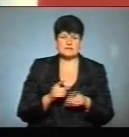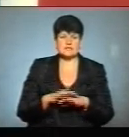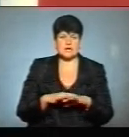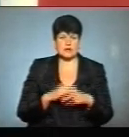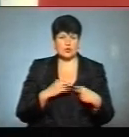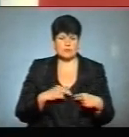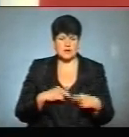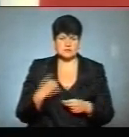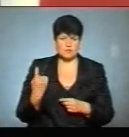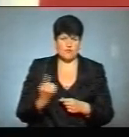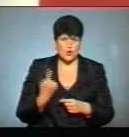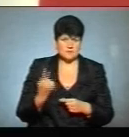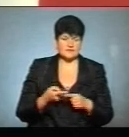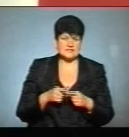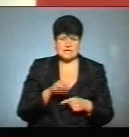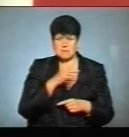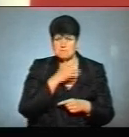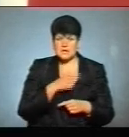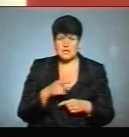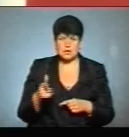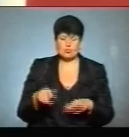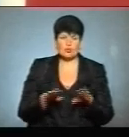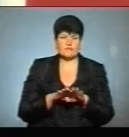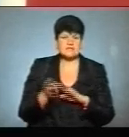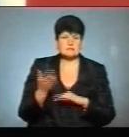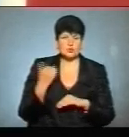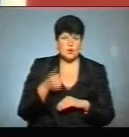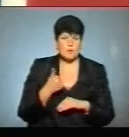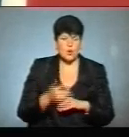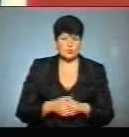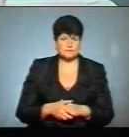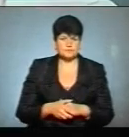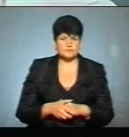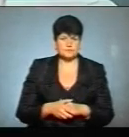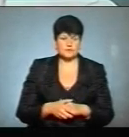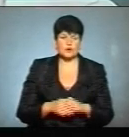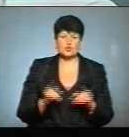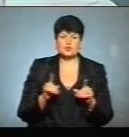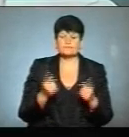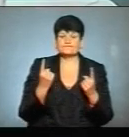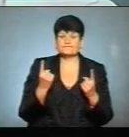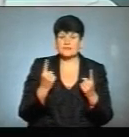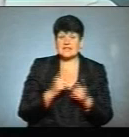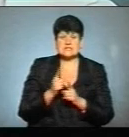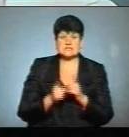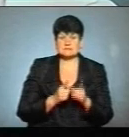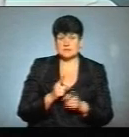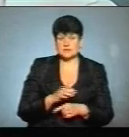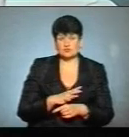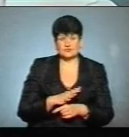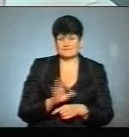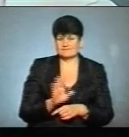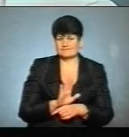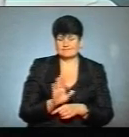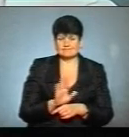області станом на цей період порівняно з минулим роком? Ну, щоб такі суттєві зміни відбулося, мабуть, ні,